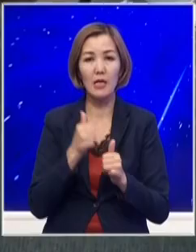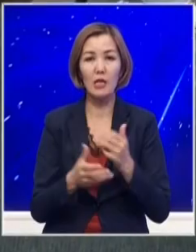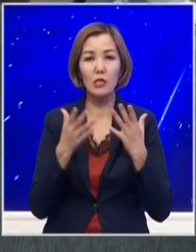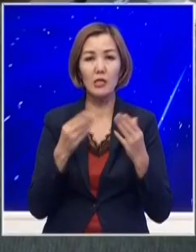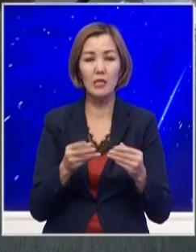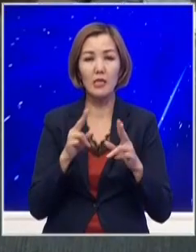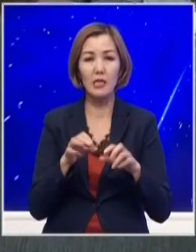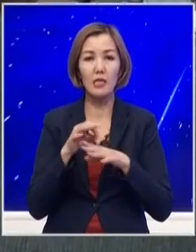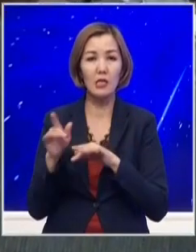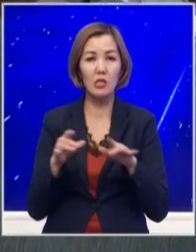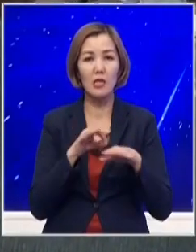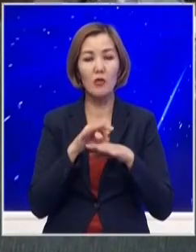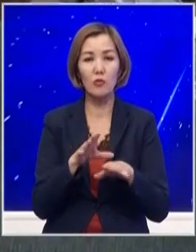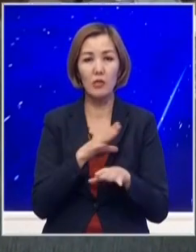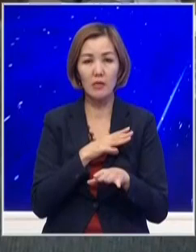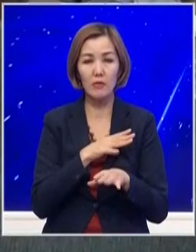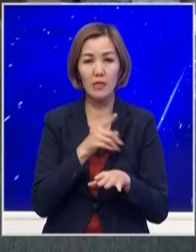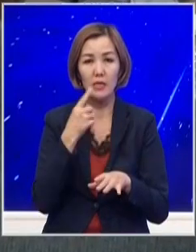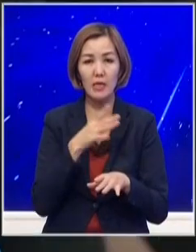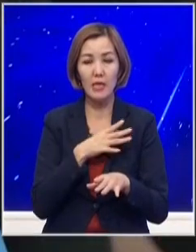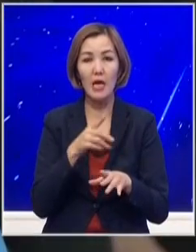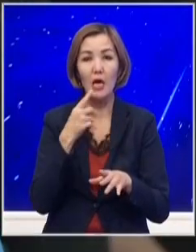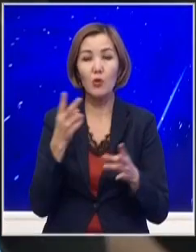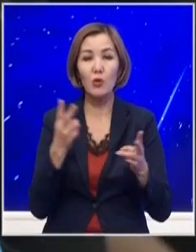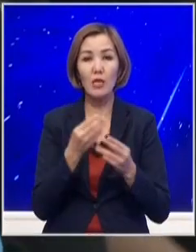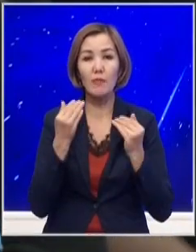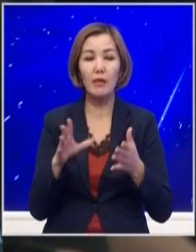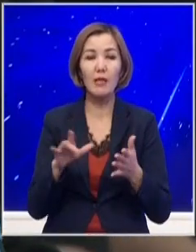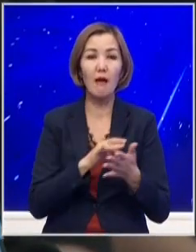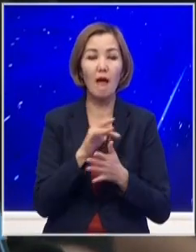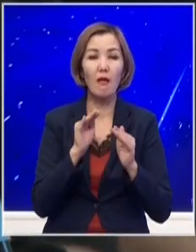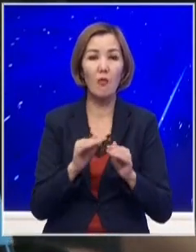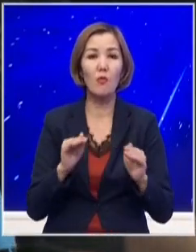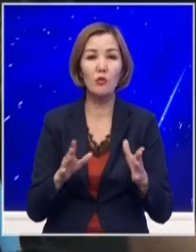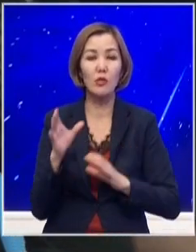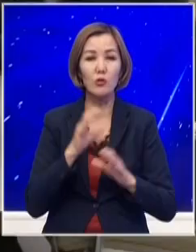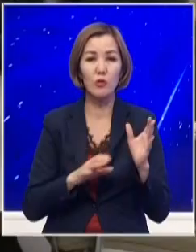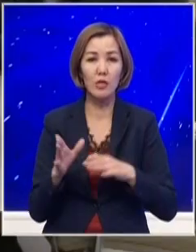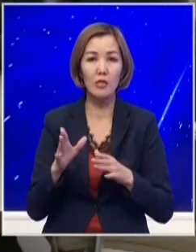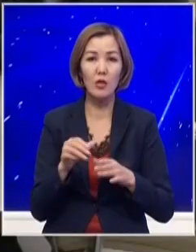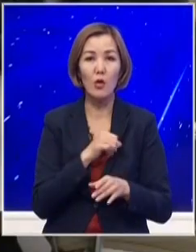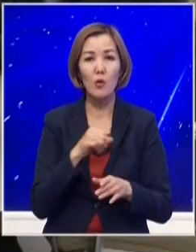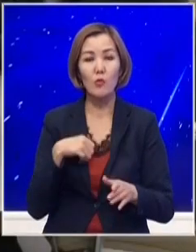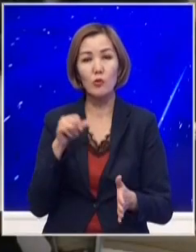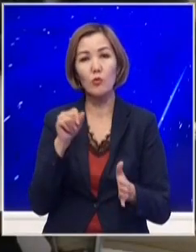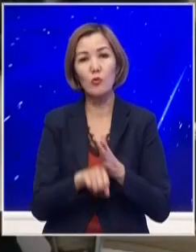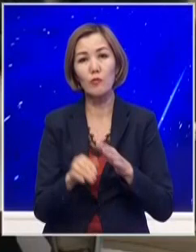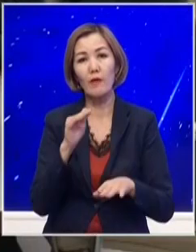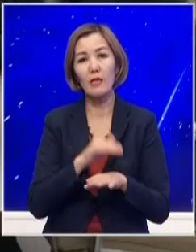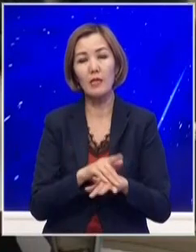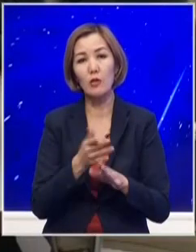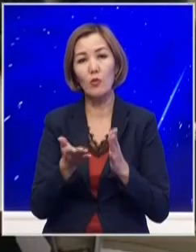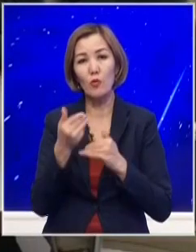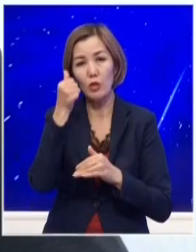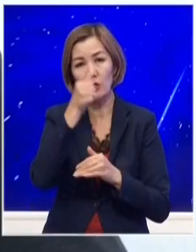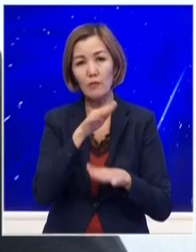рейдтік іс-шаралар өткізіліп жатыр, дейді мамандар. Айта кетейік, биыл қала оқушылары мен студенттердің арасында өзіне өзі қол жұмсау